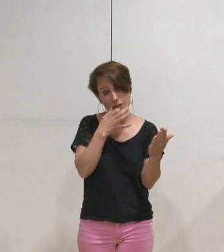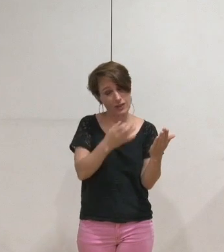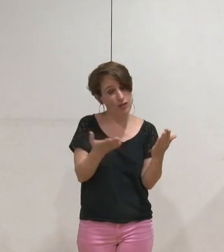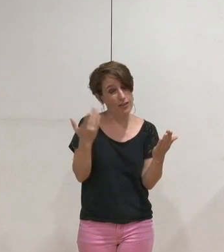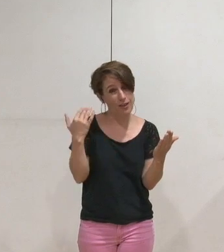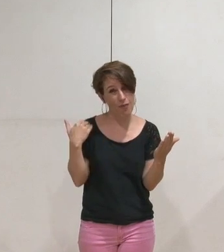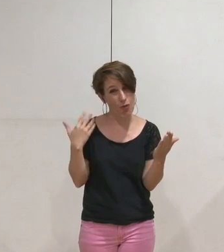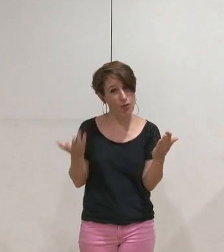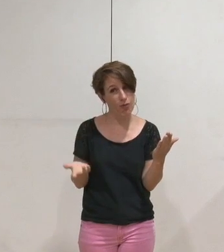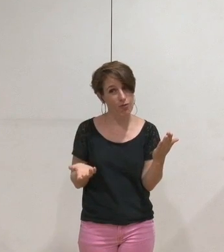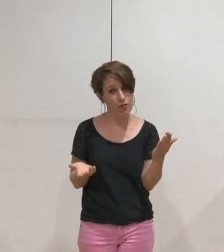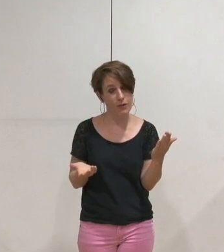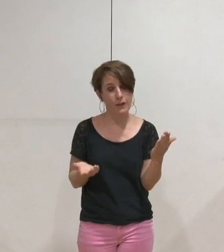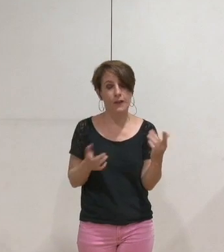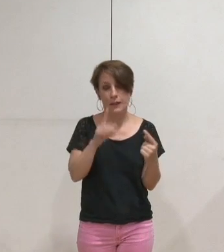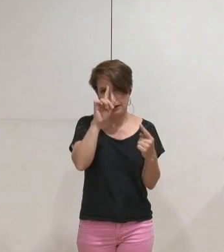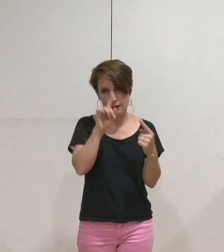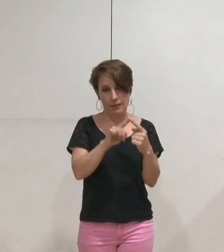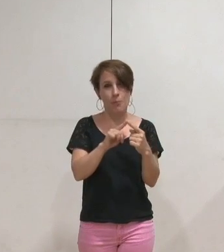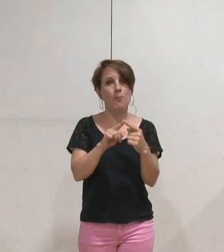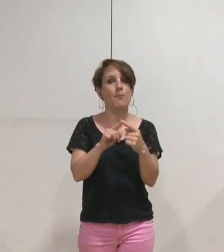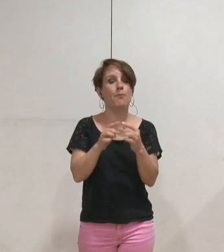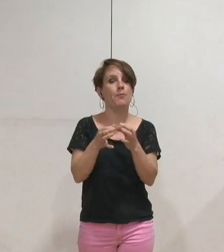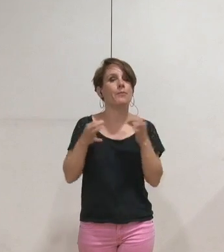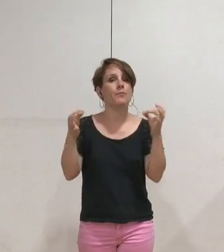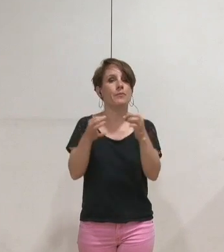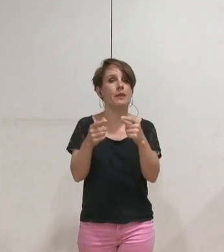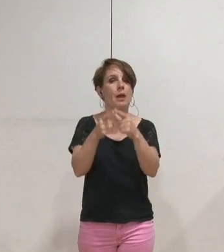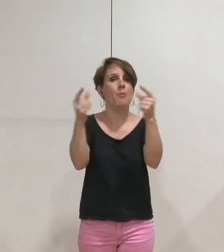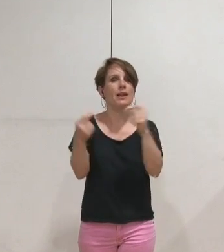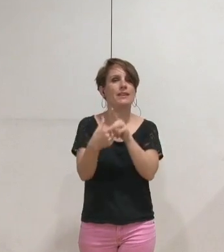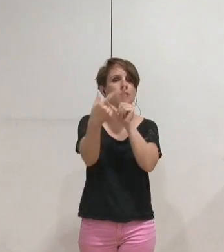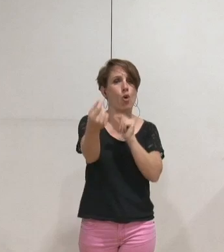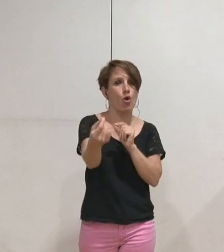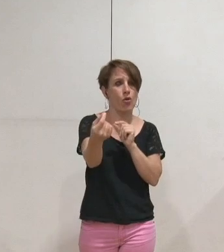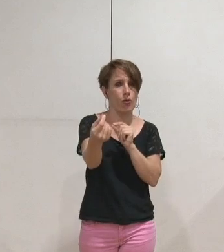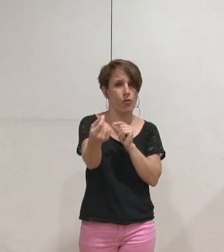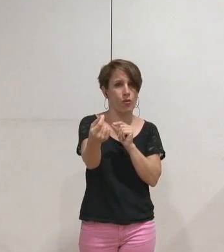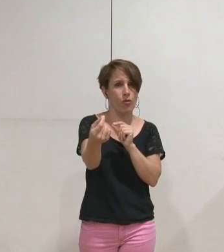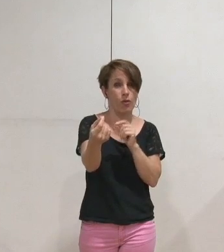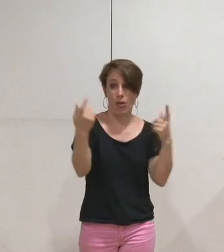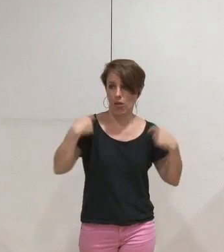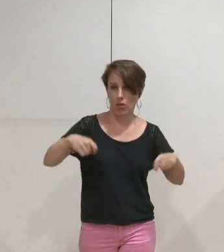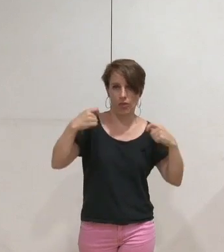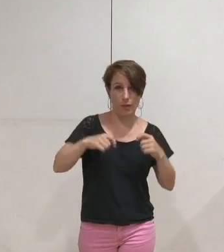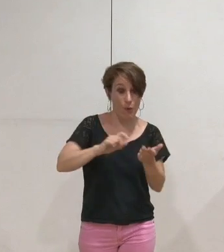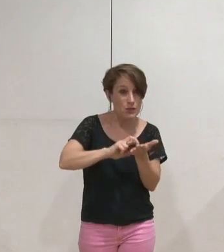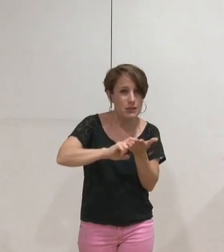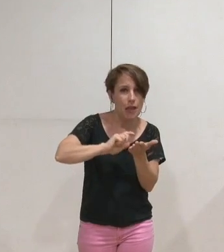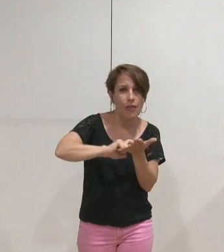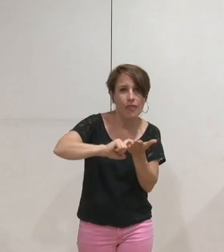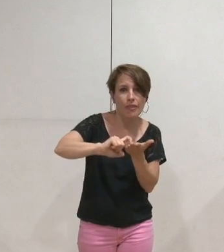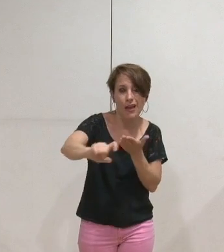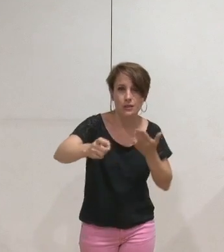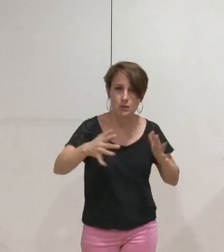question euh du palais d' sport et de la traabilité des dépenses il est plaisant de